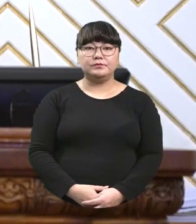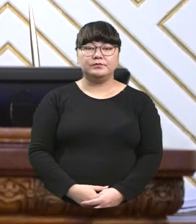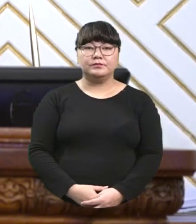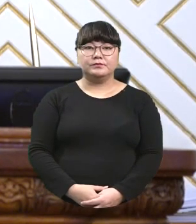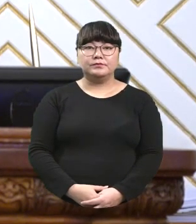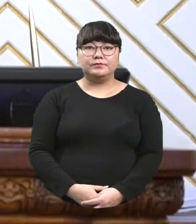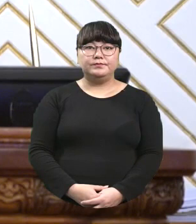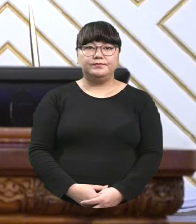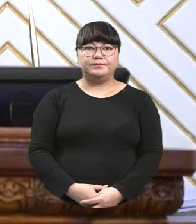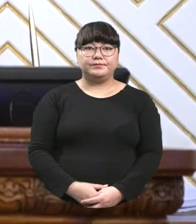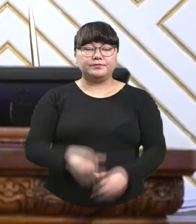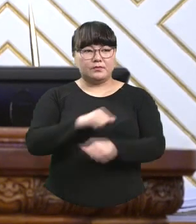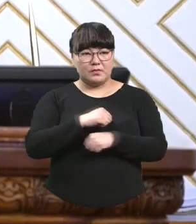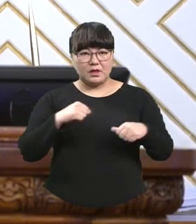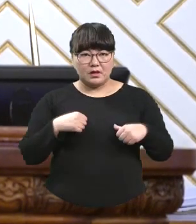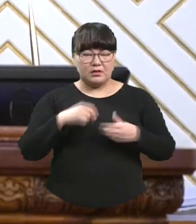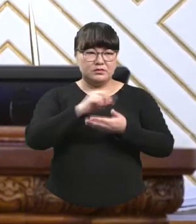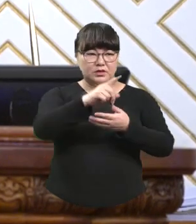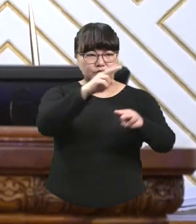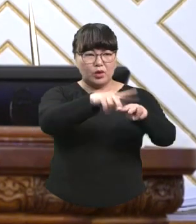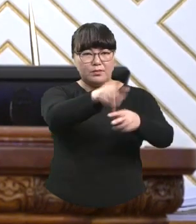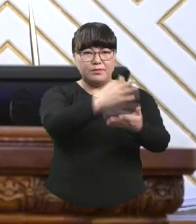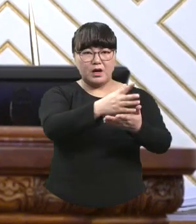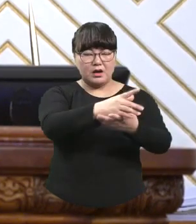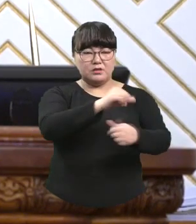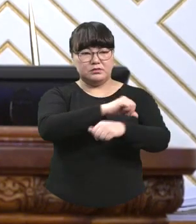Гэтэл одоо тэр иргэн олон нийтэд хандаж захидал хүртэл өчсөн байна.